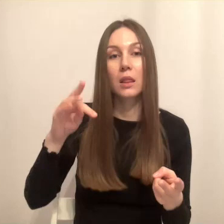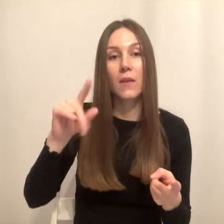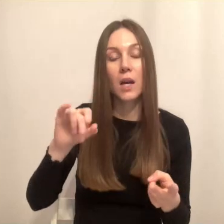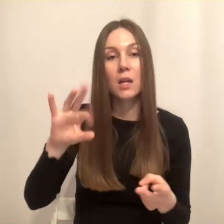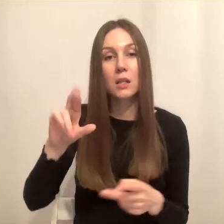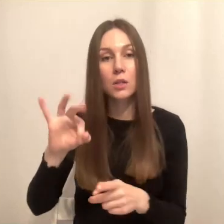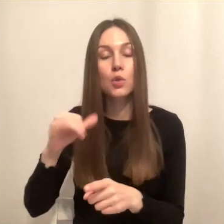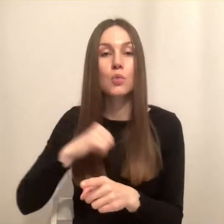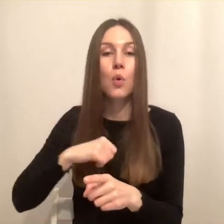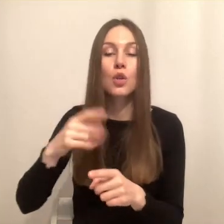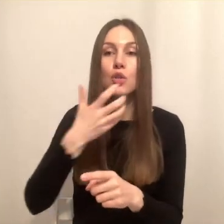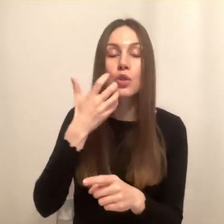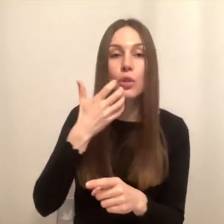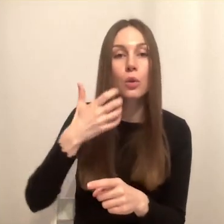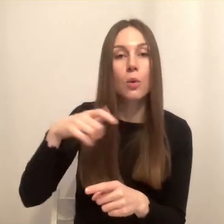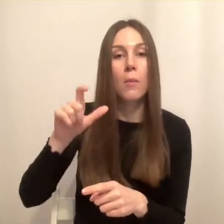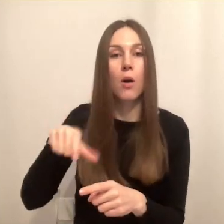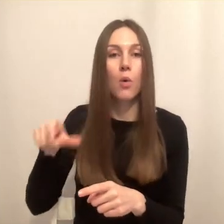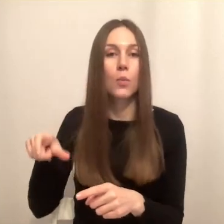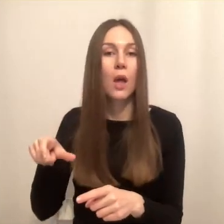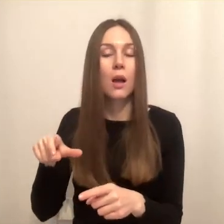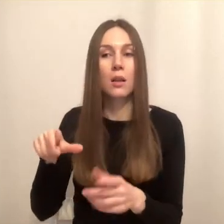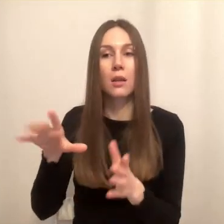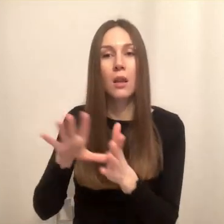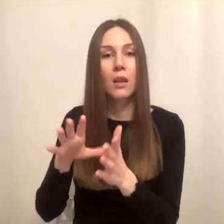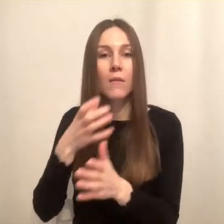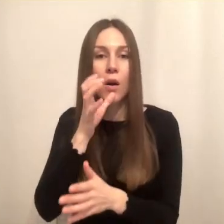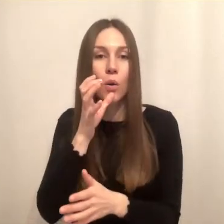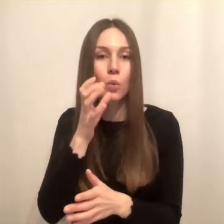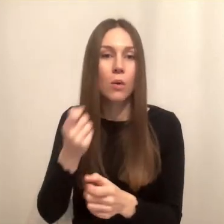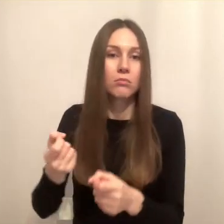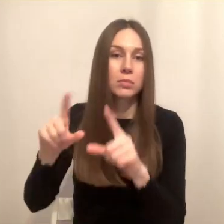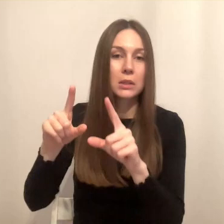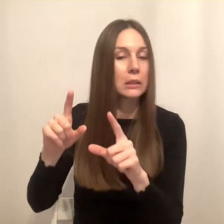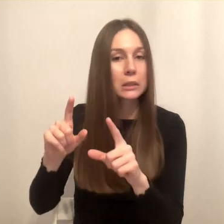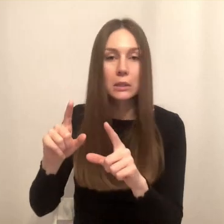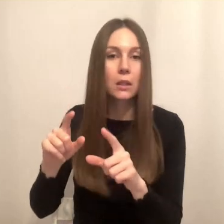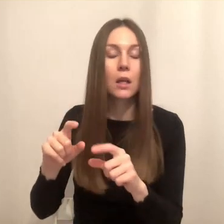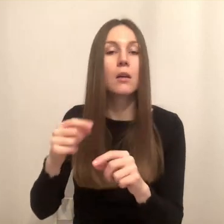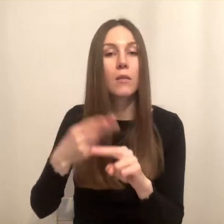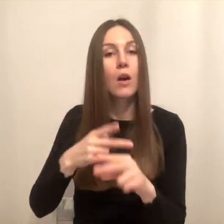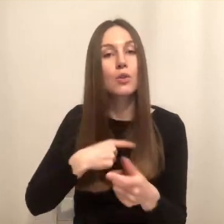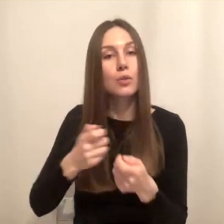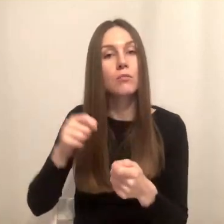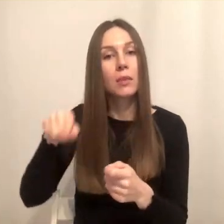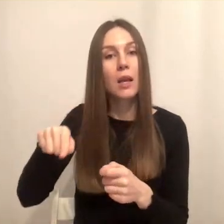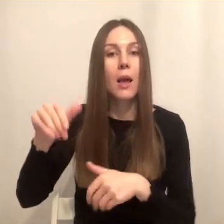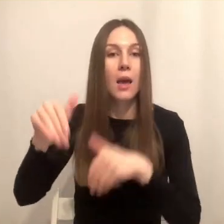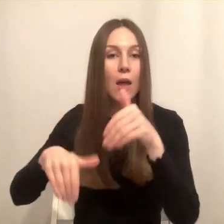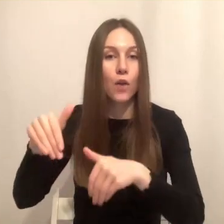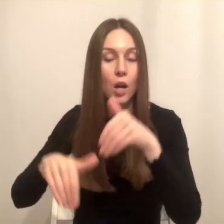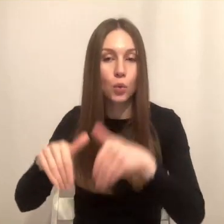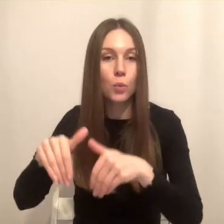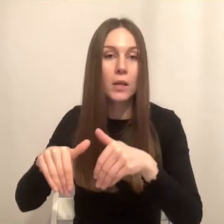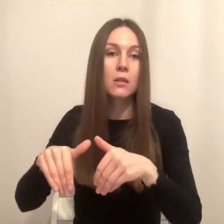šilumos kainas, nei už komunalinius mokesčius. Ir manau, inicijuočiau Lentvario gyventojų referendumą, kokioje